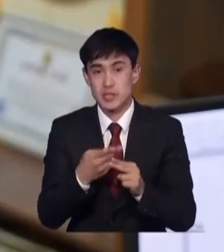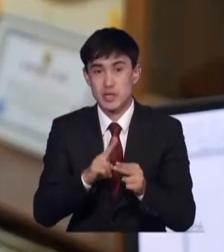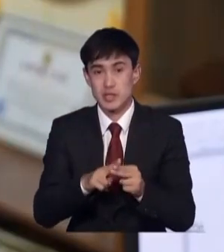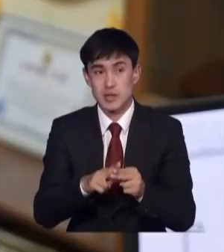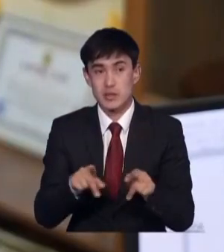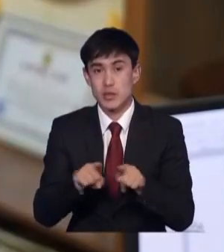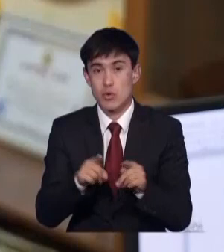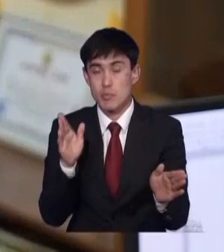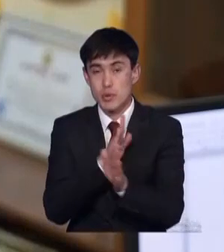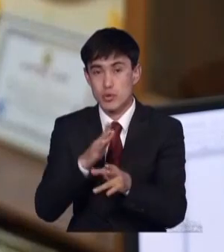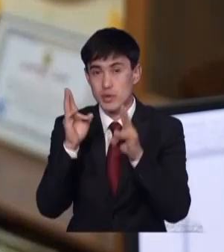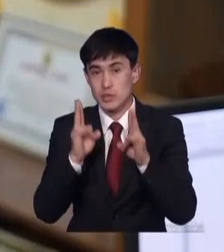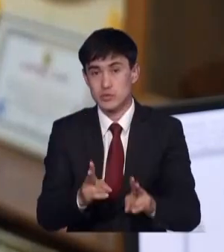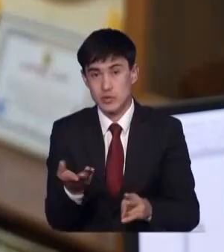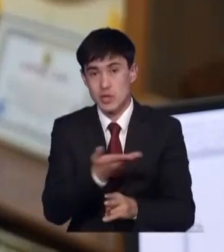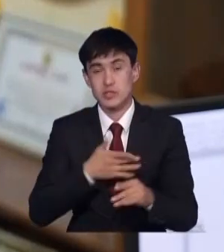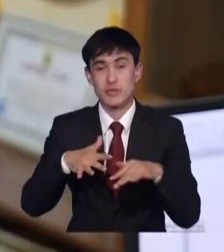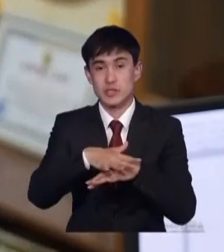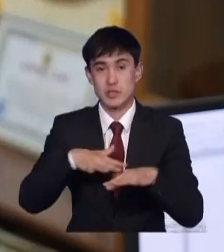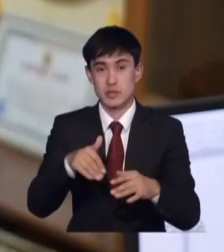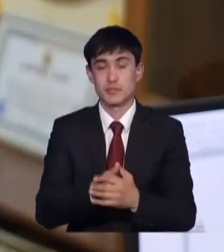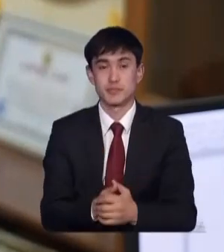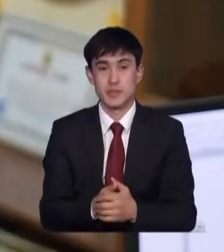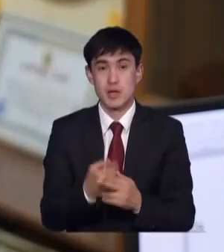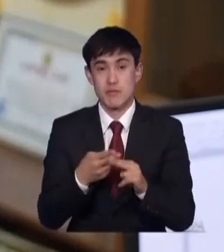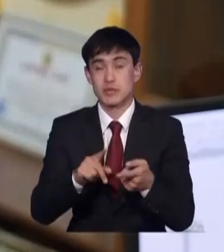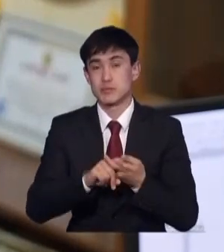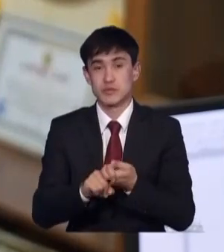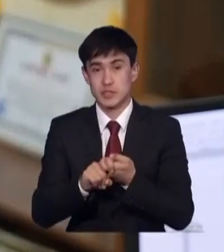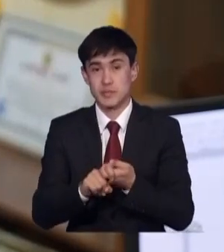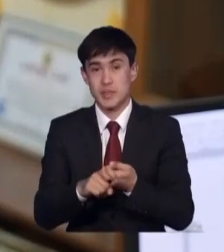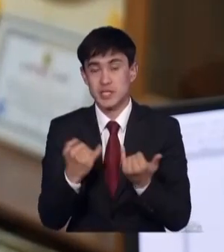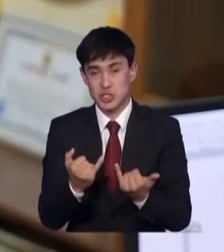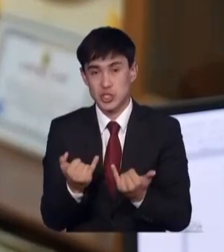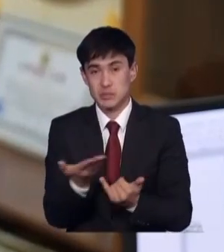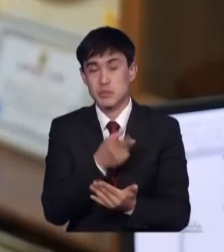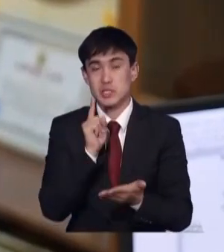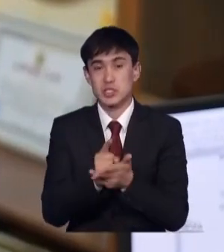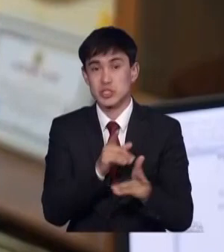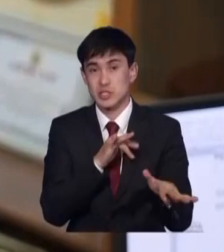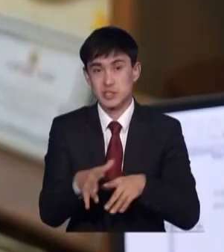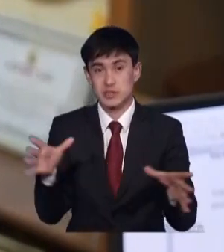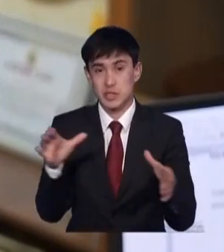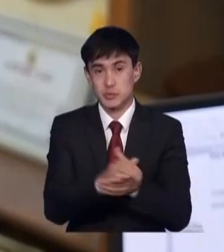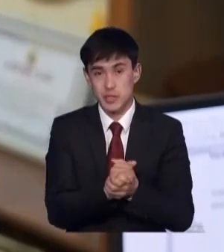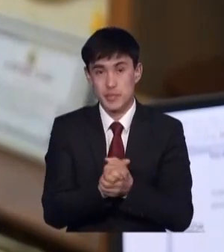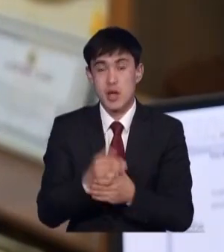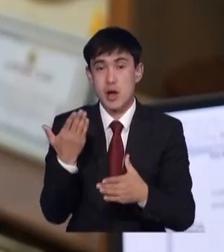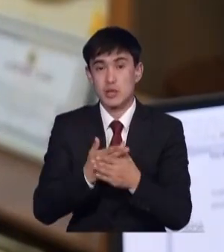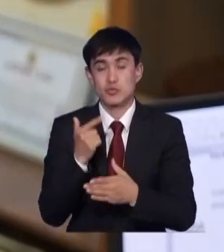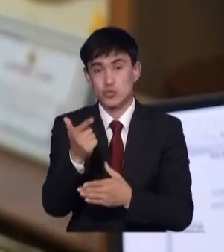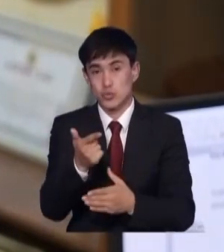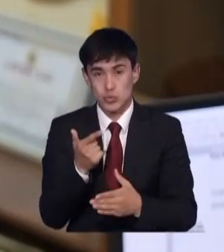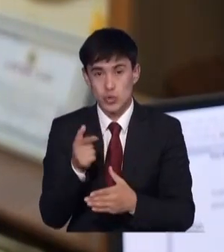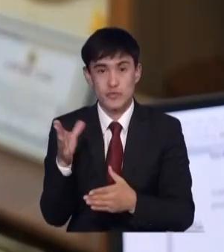непредсказуемая природная катастрофа для нашего население и в этой связи именно сейчас мы должны действовать сообща и оказывать друг